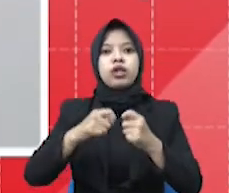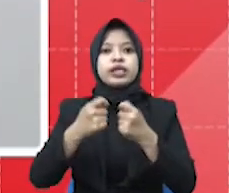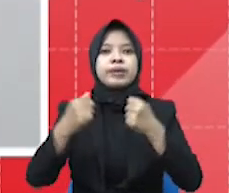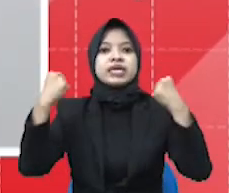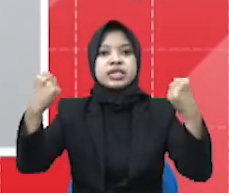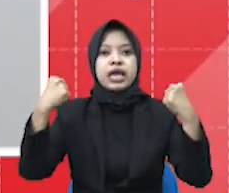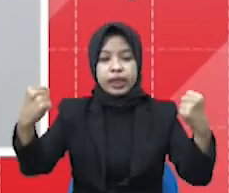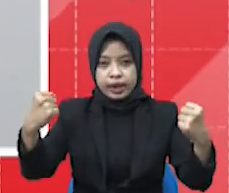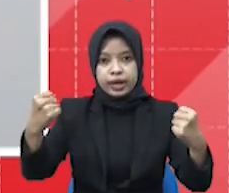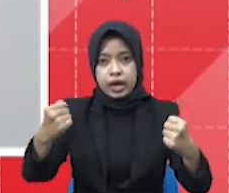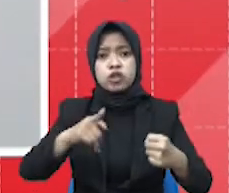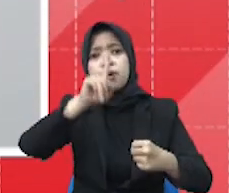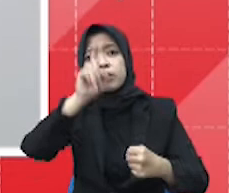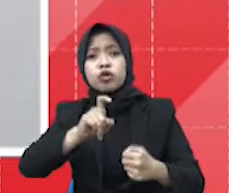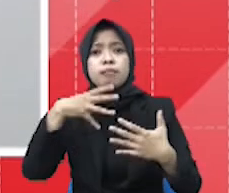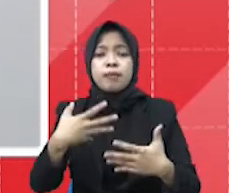sendiri. Jadi memang benar-benar